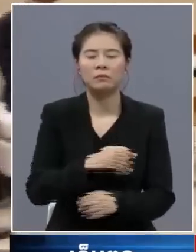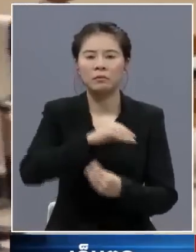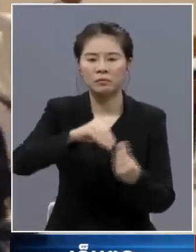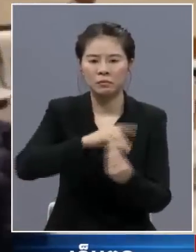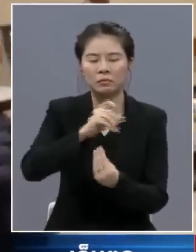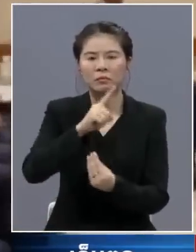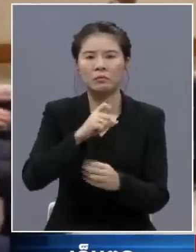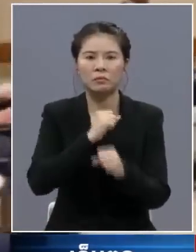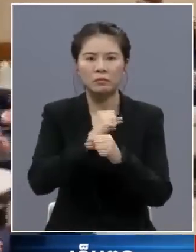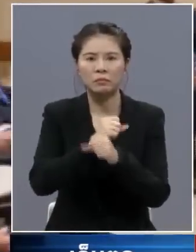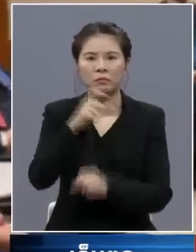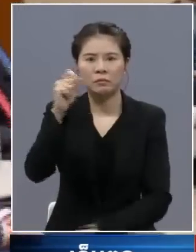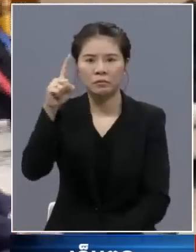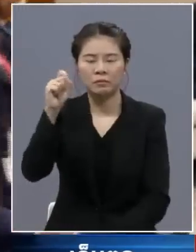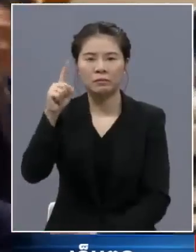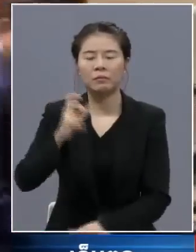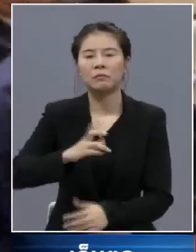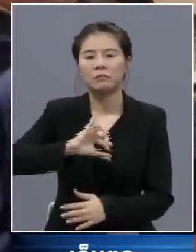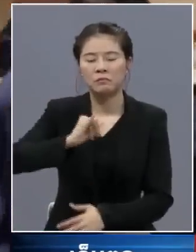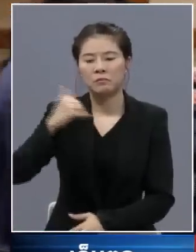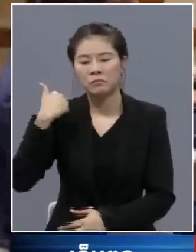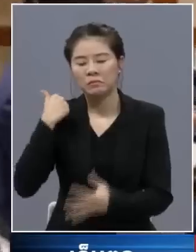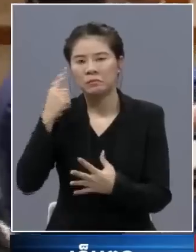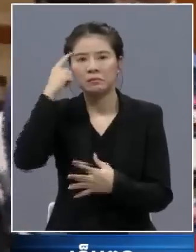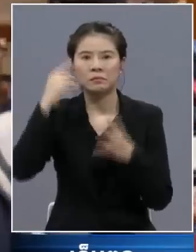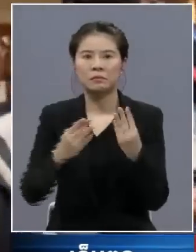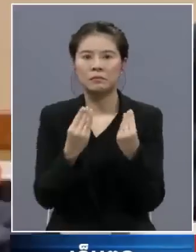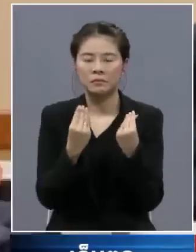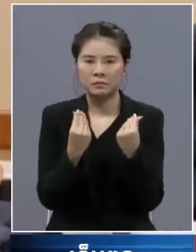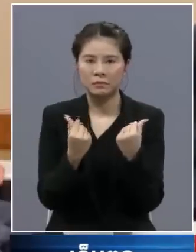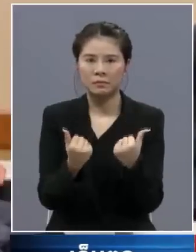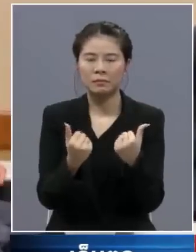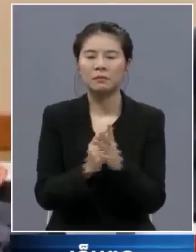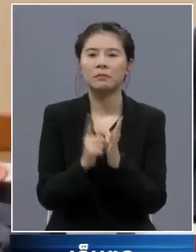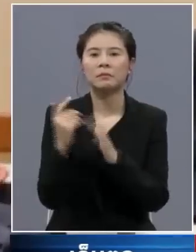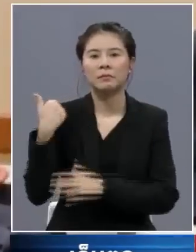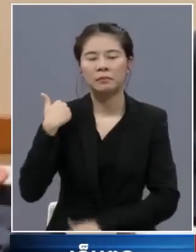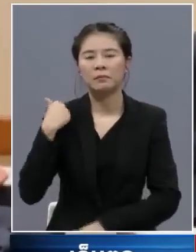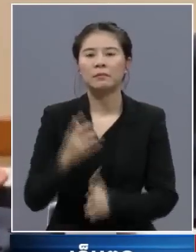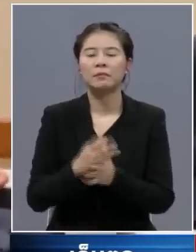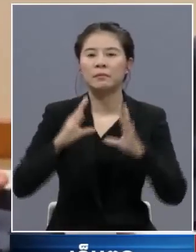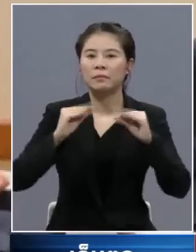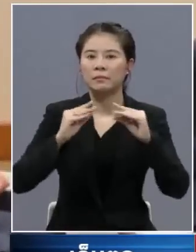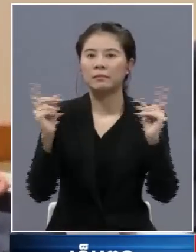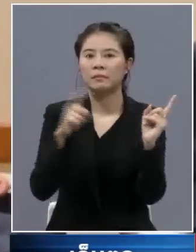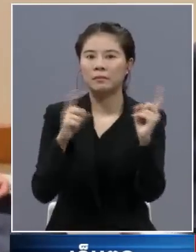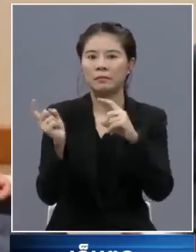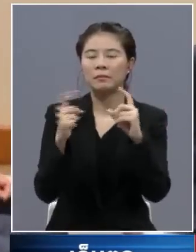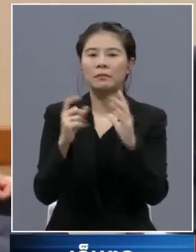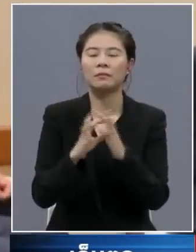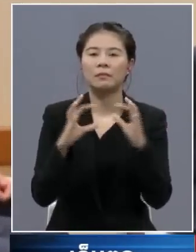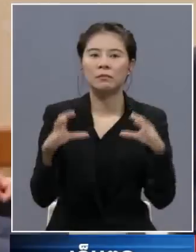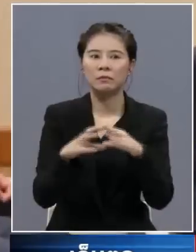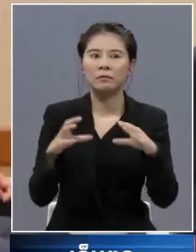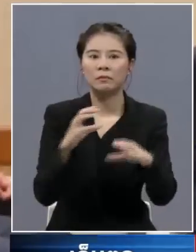เรื่องก็ต้องรอบคอบภายในสัปดาห์นี้จะมีการหารือเพิ่มเติมนะครับนอกจากฟังทางกกร.แล้วยังจะไปฟังทางสภาแรงงาน